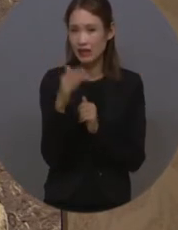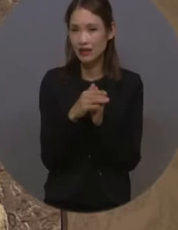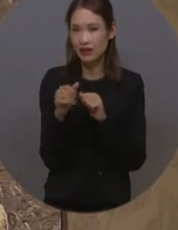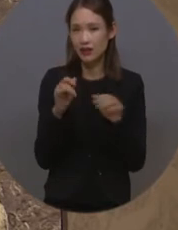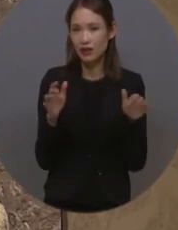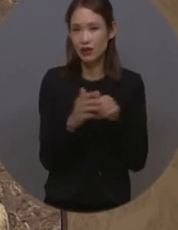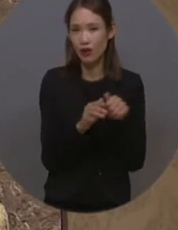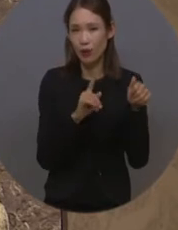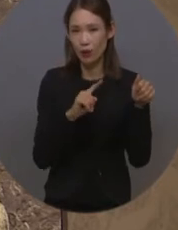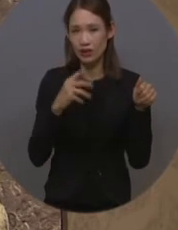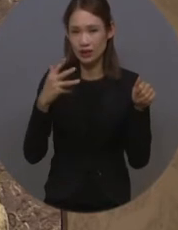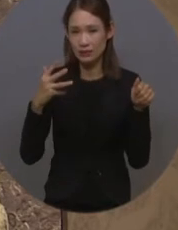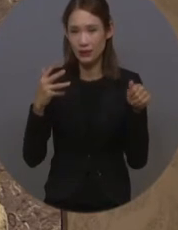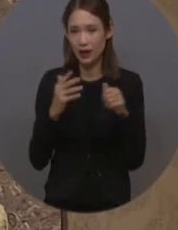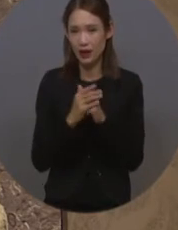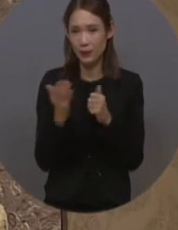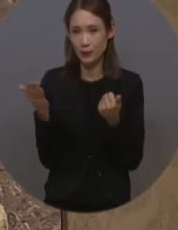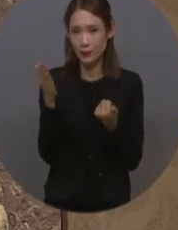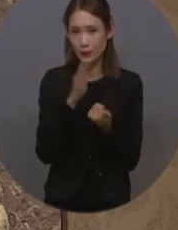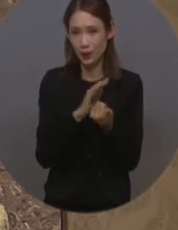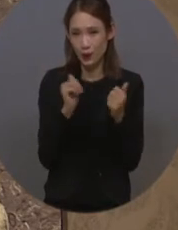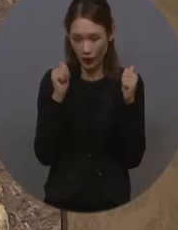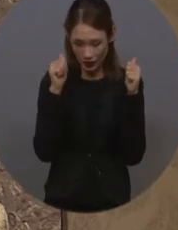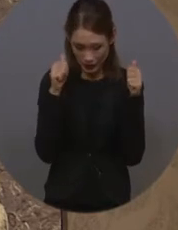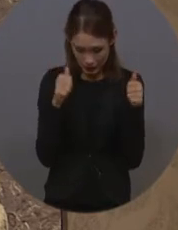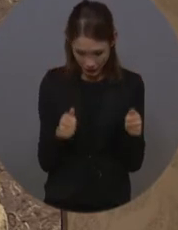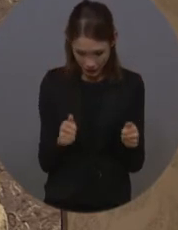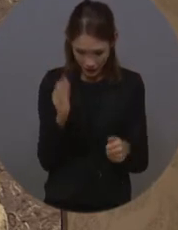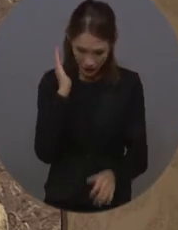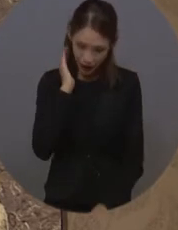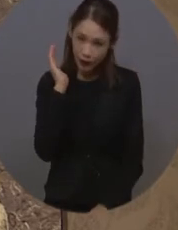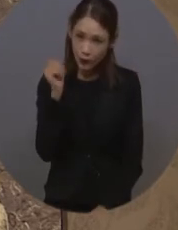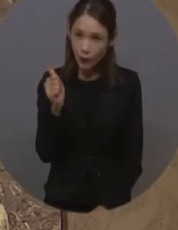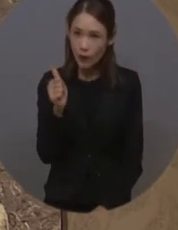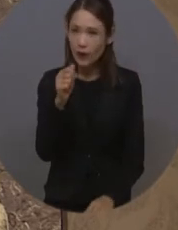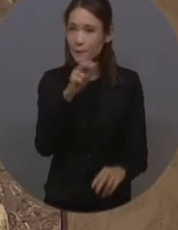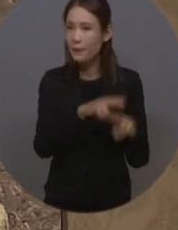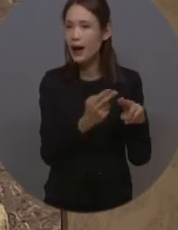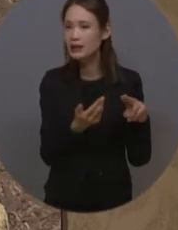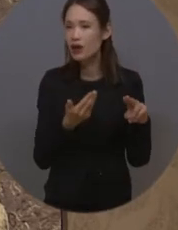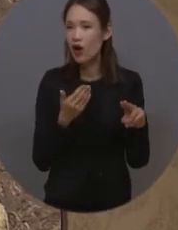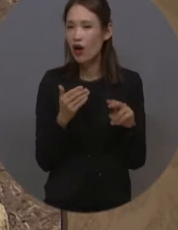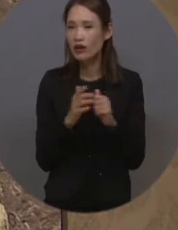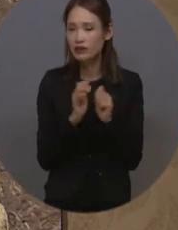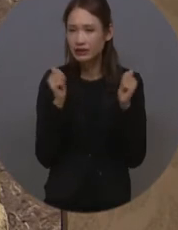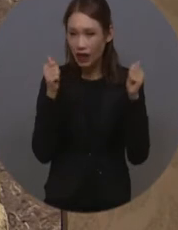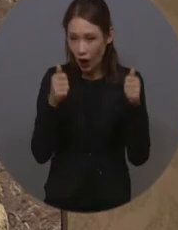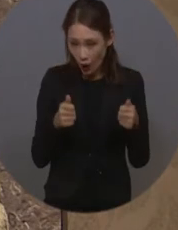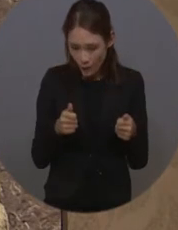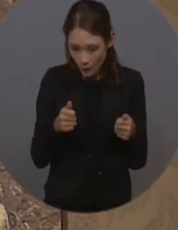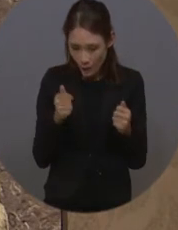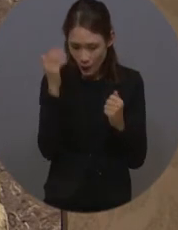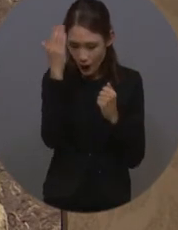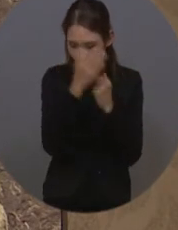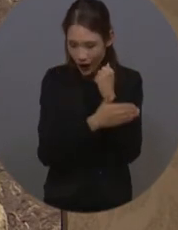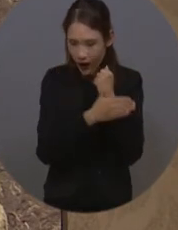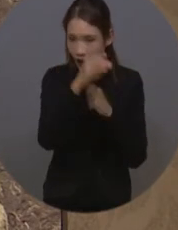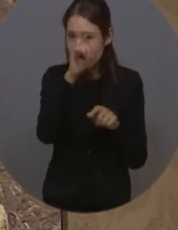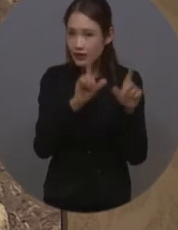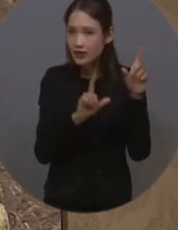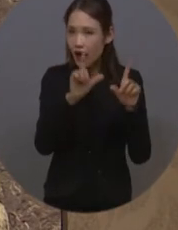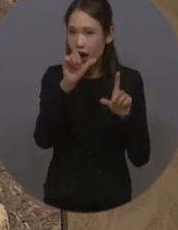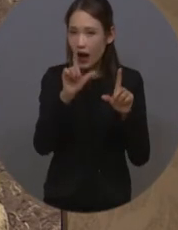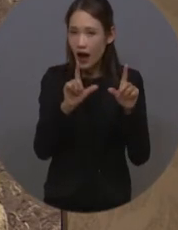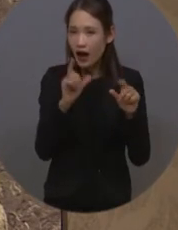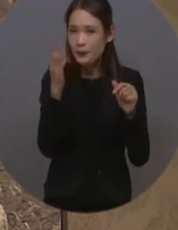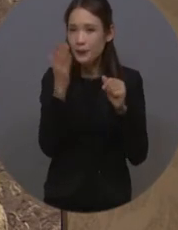5.18 묘역을 참배하는 그 1년 전에 대통령이 되시기 전에 예. 1년 전에 참배하던 그 사진을 저도 또 올린 그 사진 거예요.